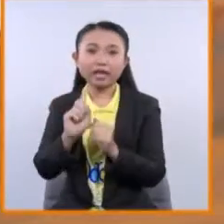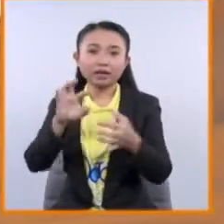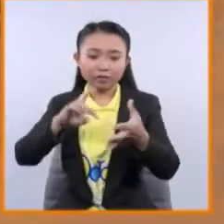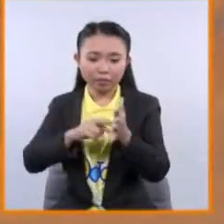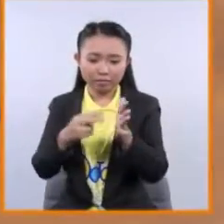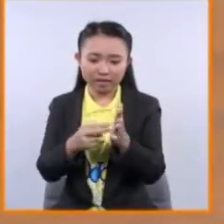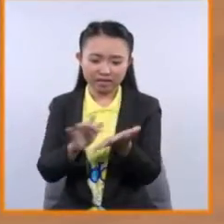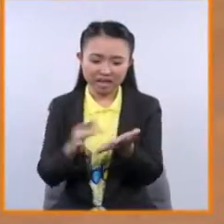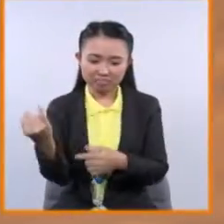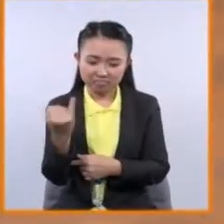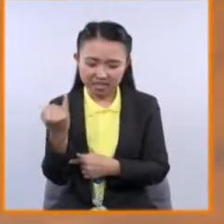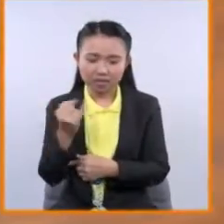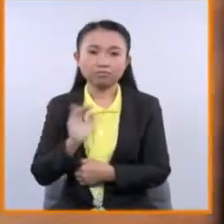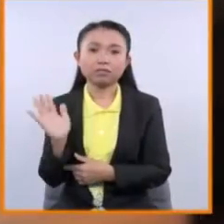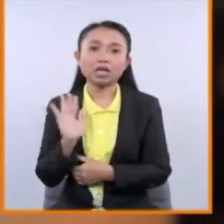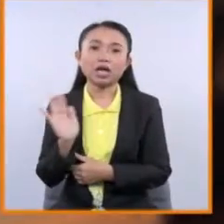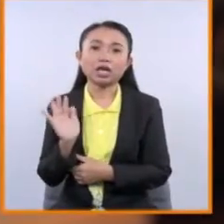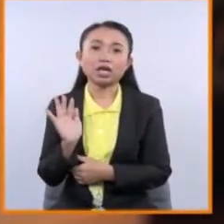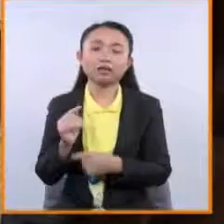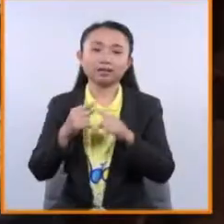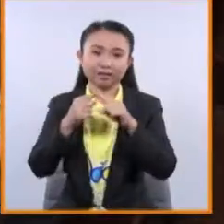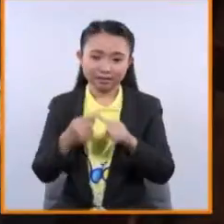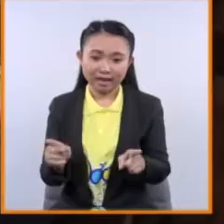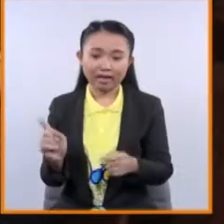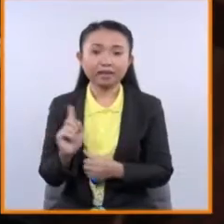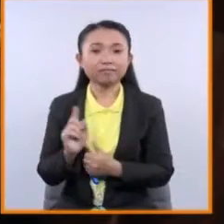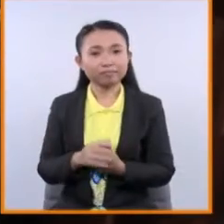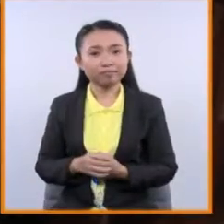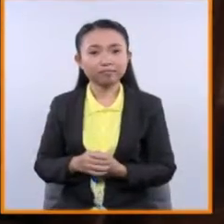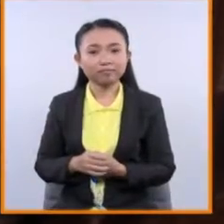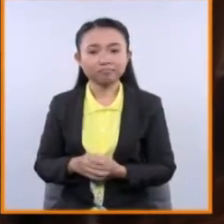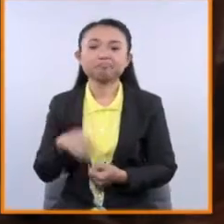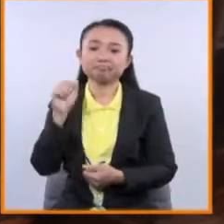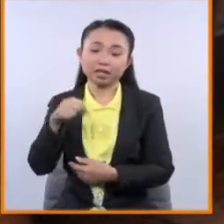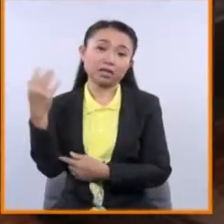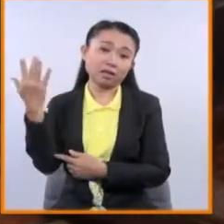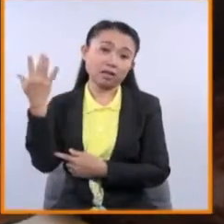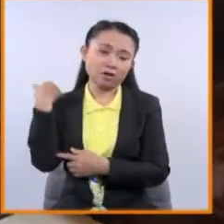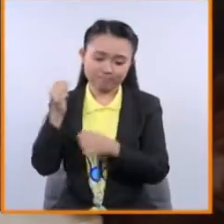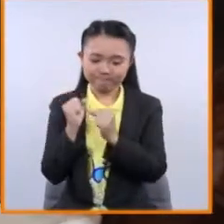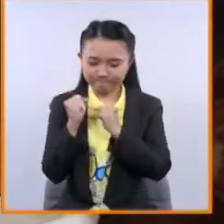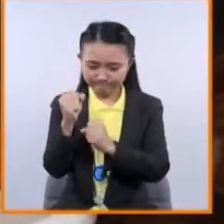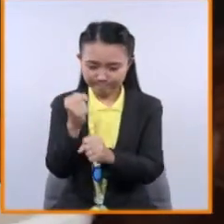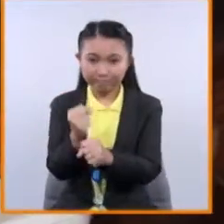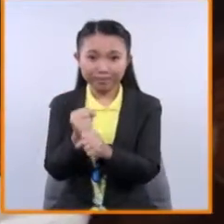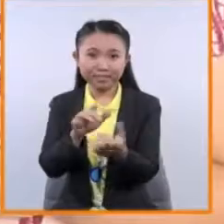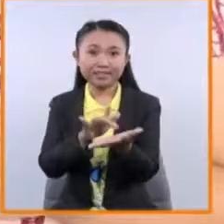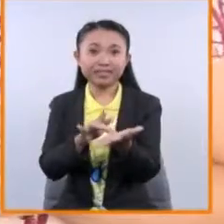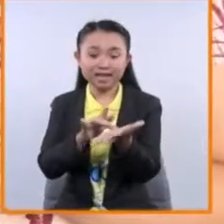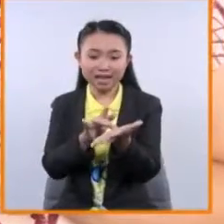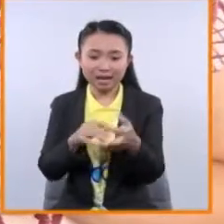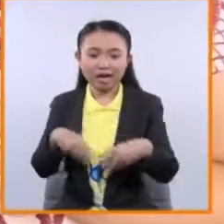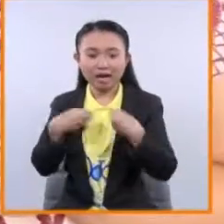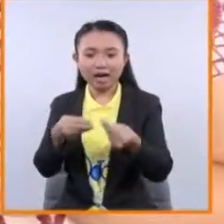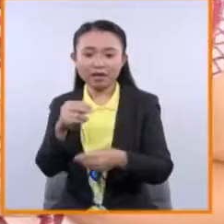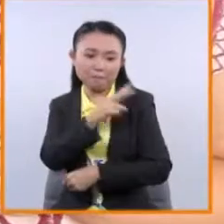การรักษาที่ด้อยกว่ายาแผนปัจจุบัน อย่างที่ผ่านมาที่เราพยายามจะทำแล้วเนี่ยนะคะก็คือการพยายามทำให้หมอหว